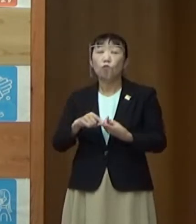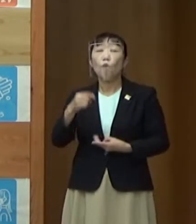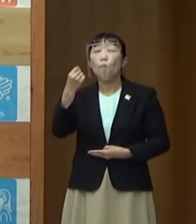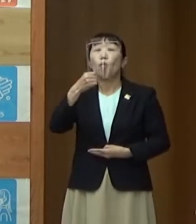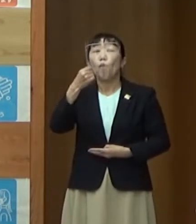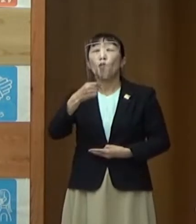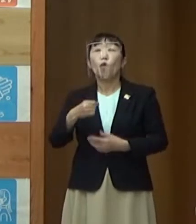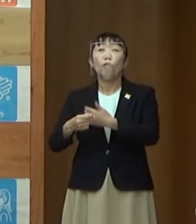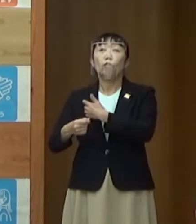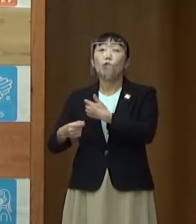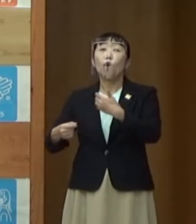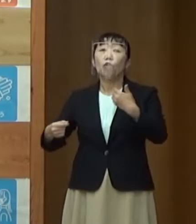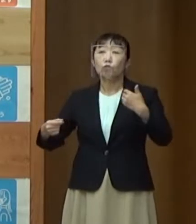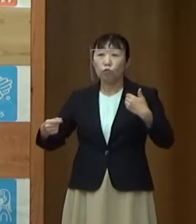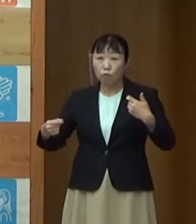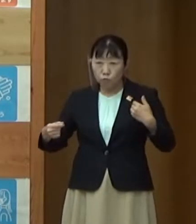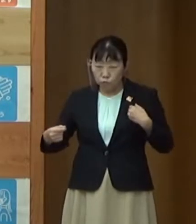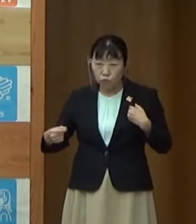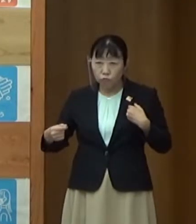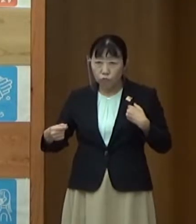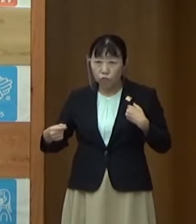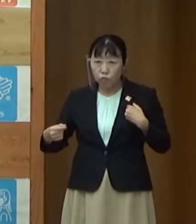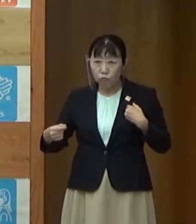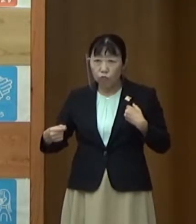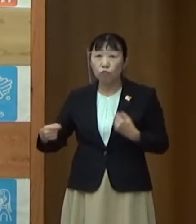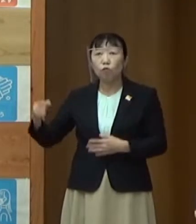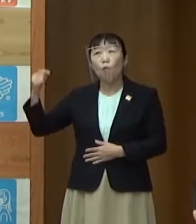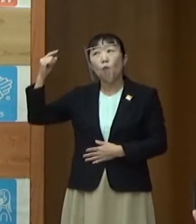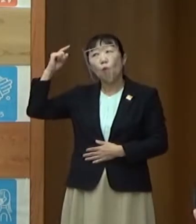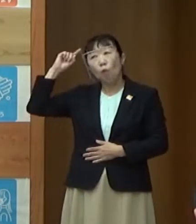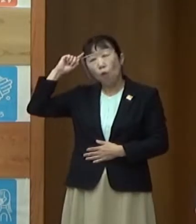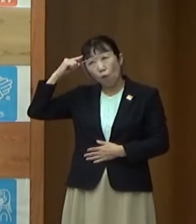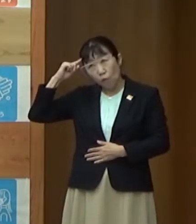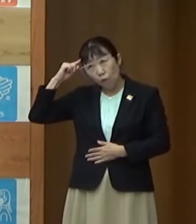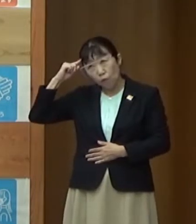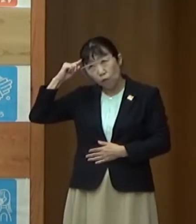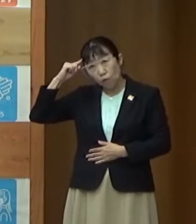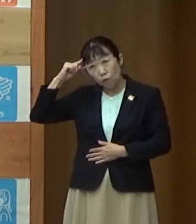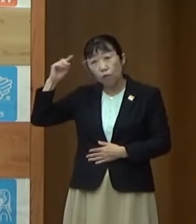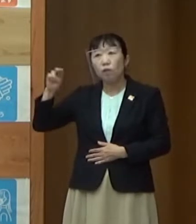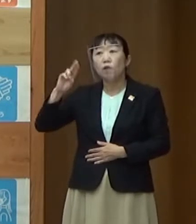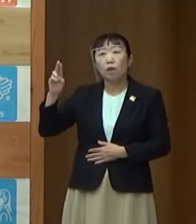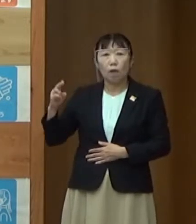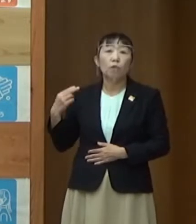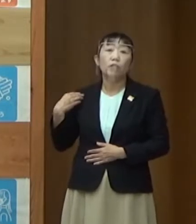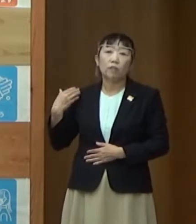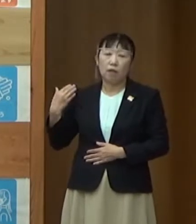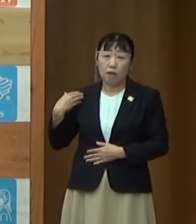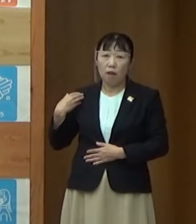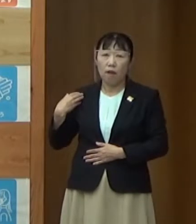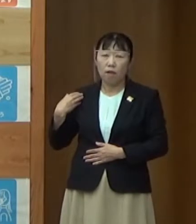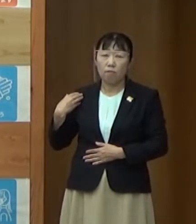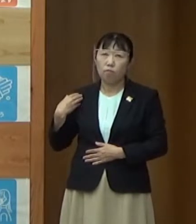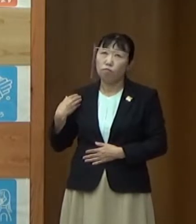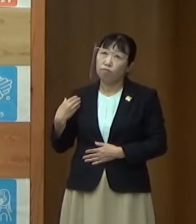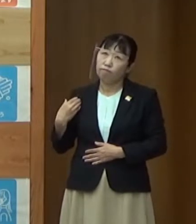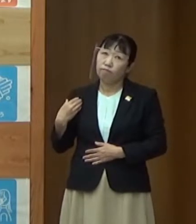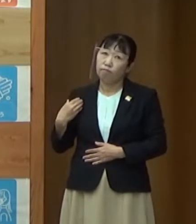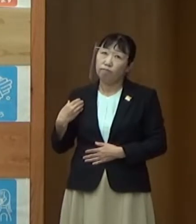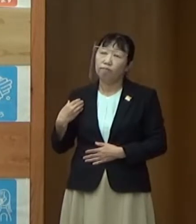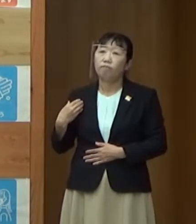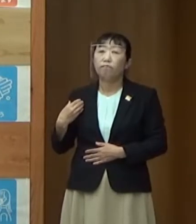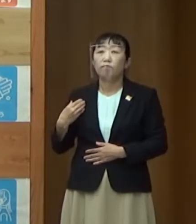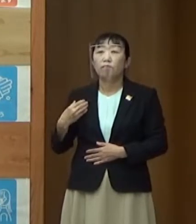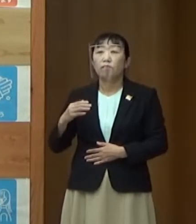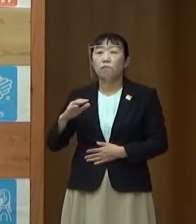抑えられるっていうことで、確かに全道でいうと、10万人当たり11人、昨日時点超えるということであり